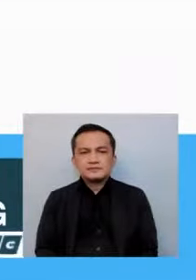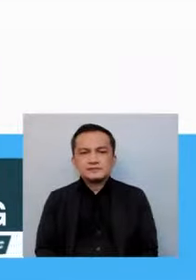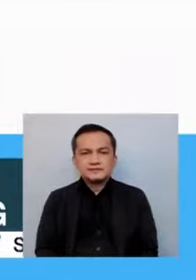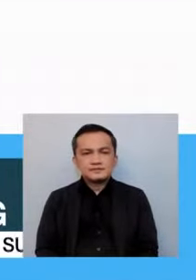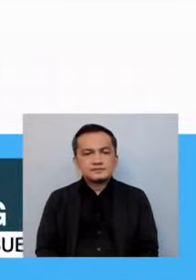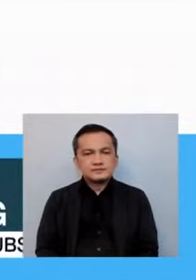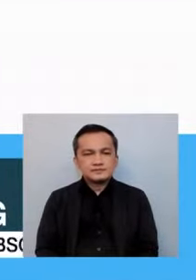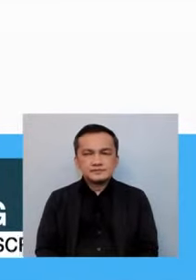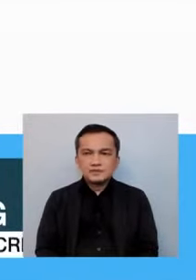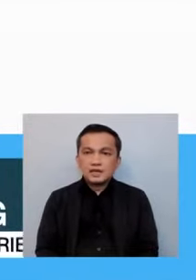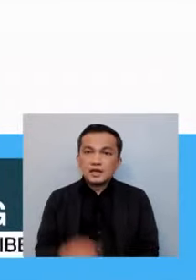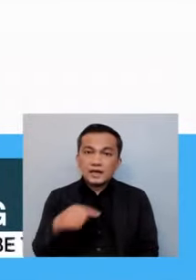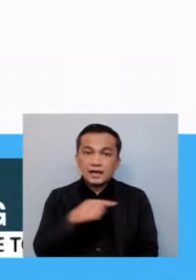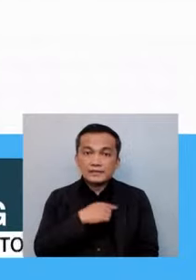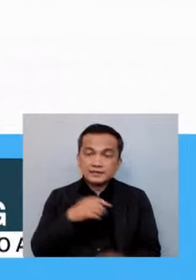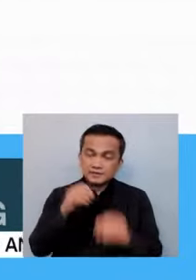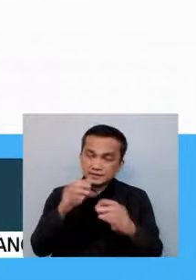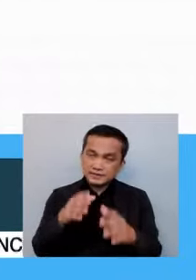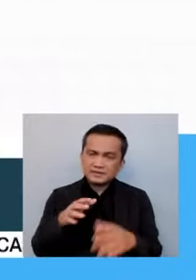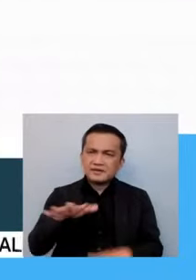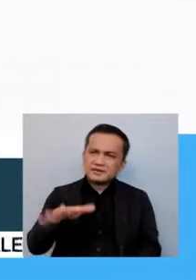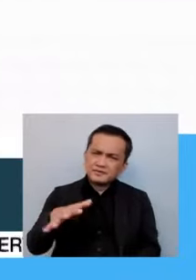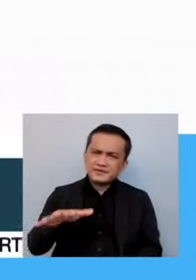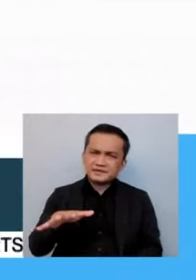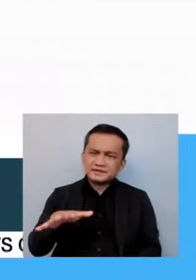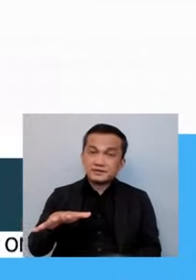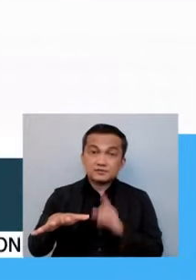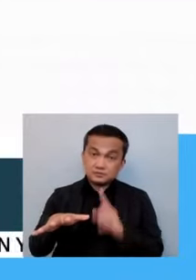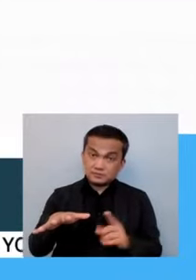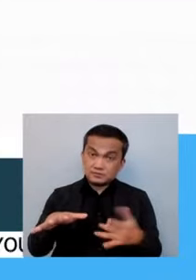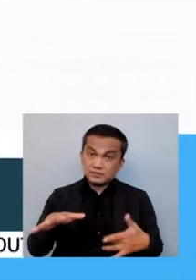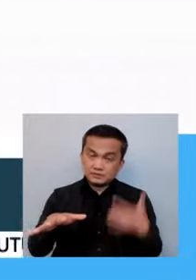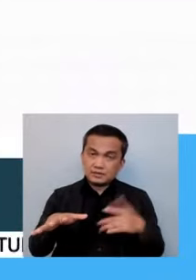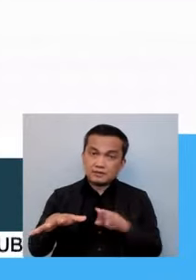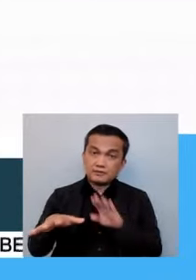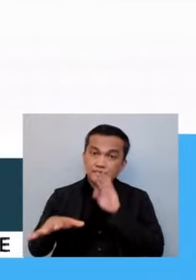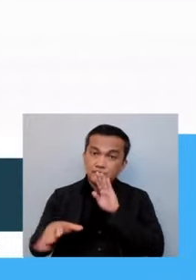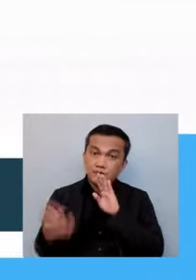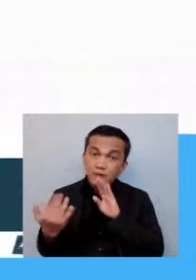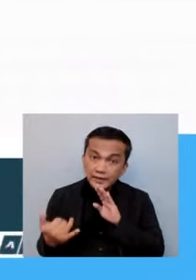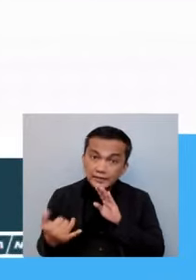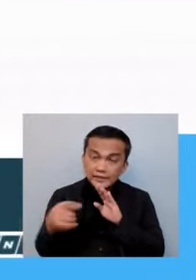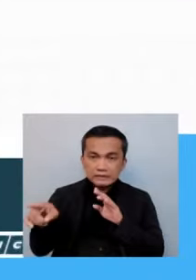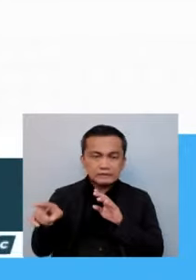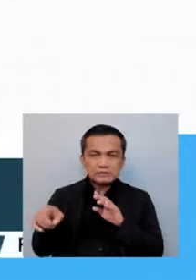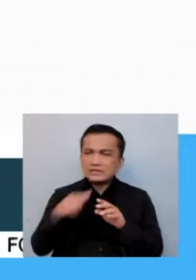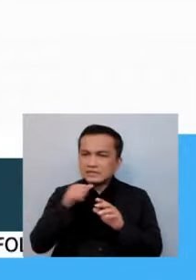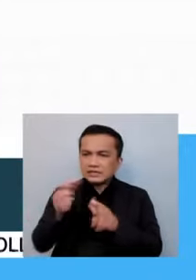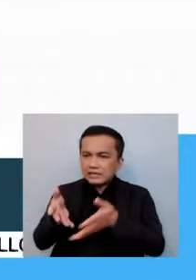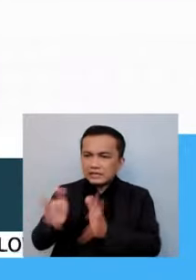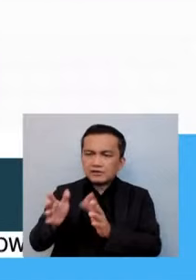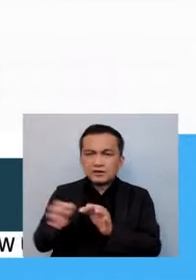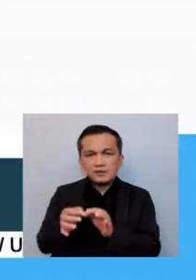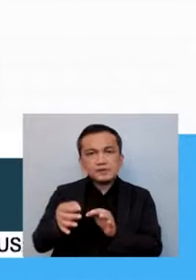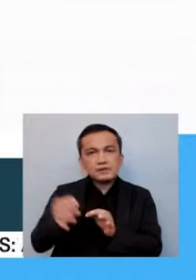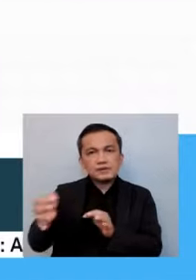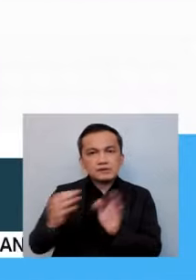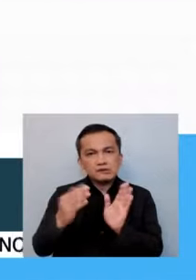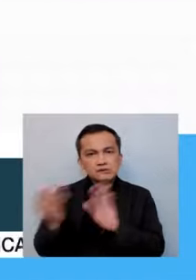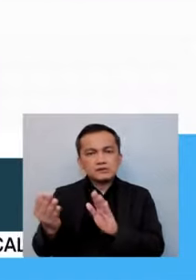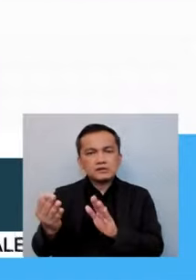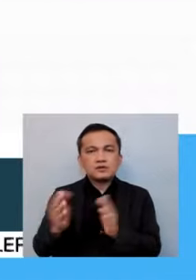No, yung ating mga teacher po medyo sa totoong buhay po dismayado, no, dahil hindi nga po napagbigyan, no, yung pagpapalawig ng school break, no,